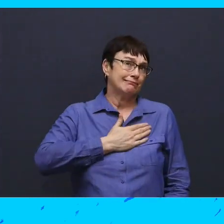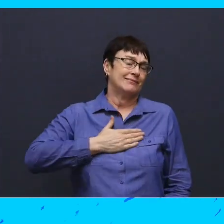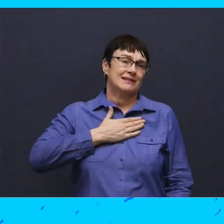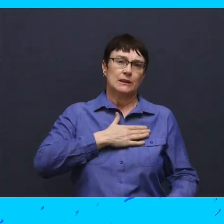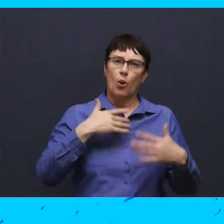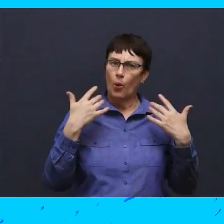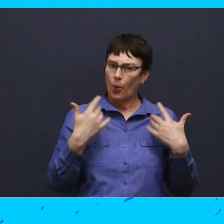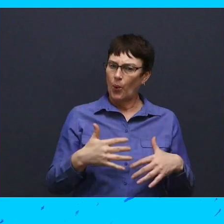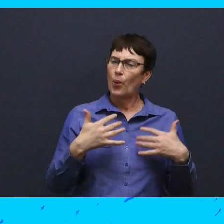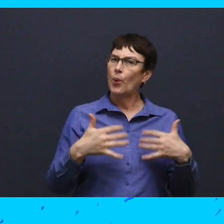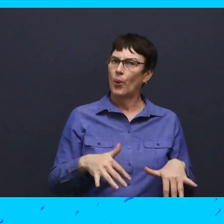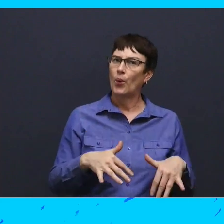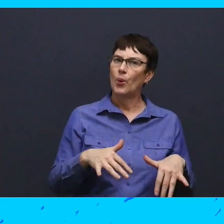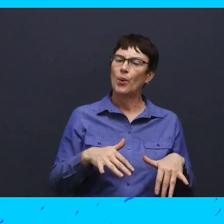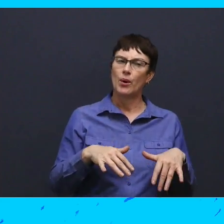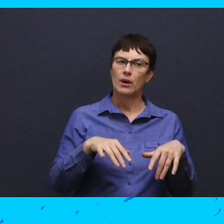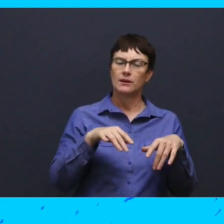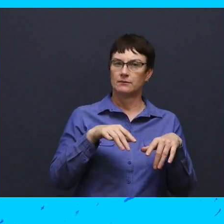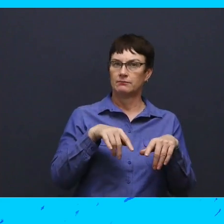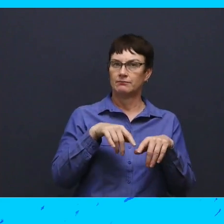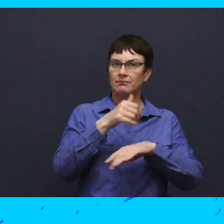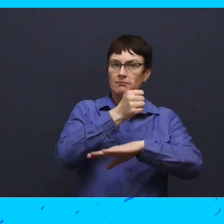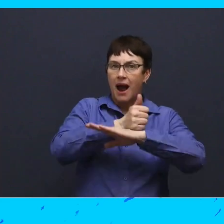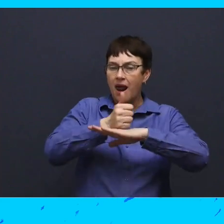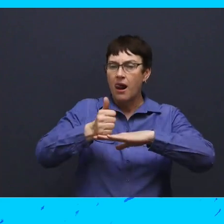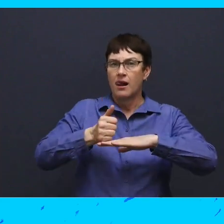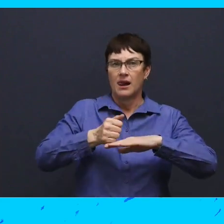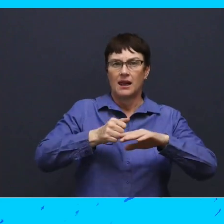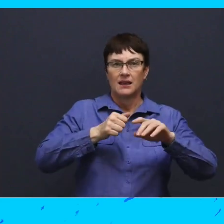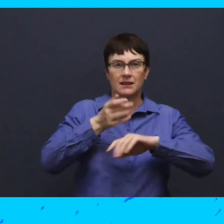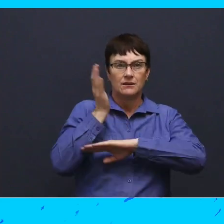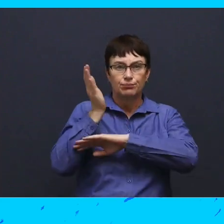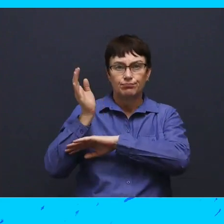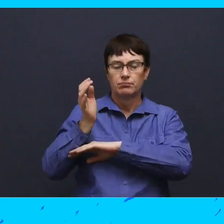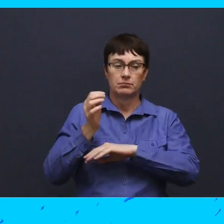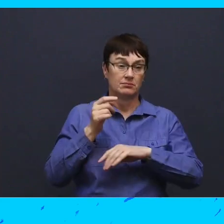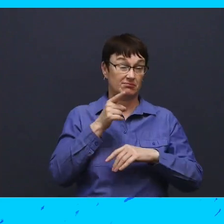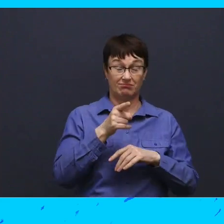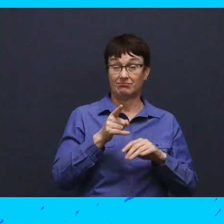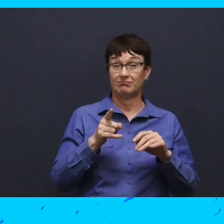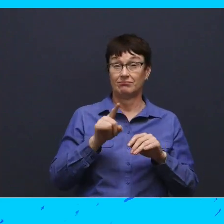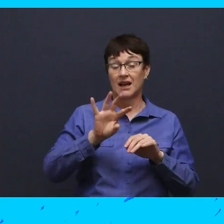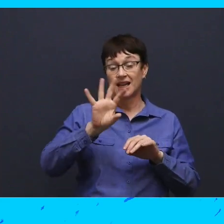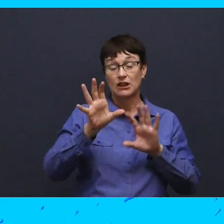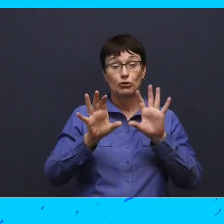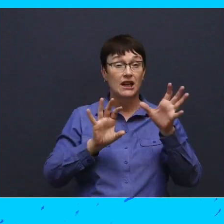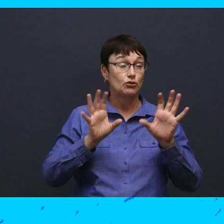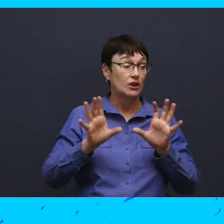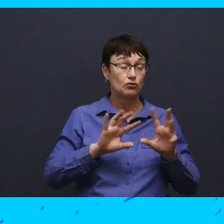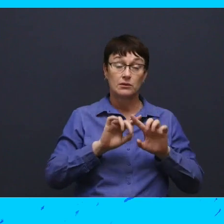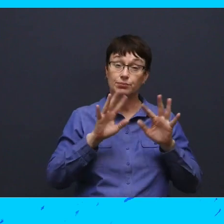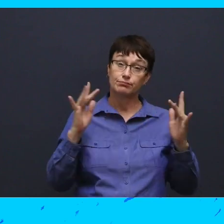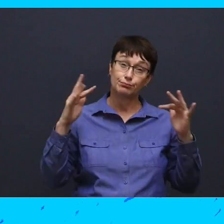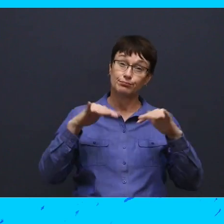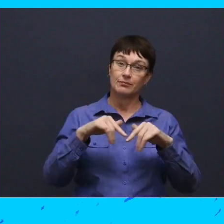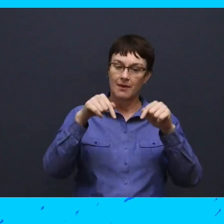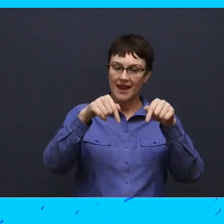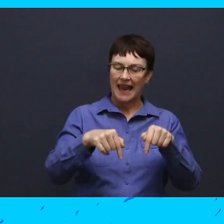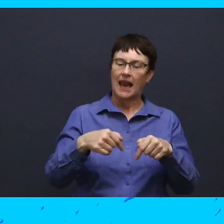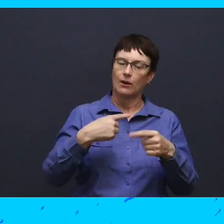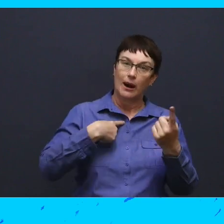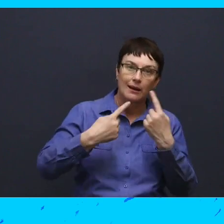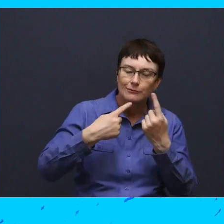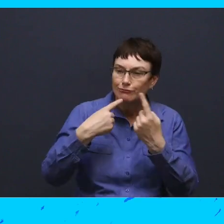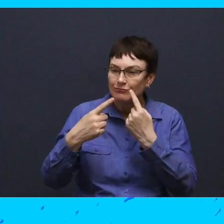des pensées très intéressantes de nos différents participants, de différentes régions, de pays, des approches